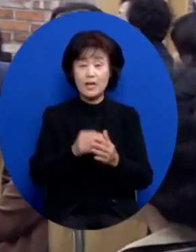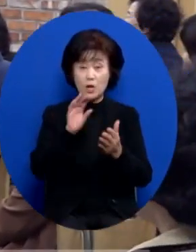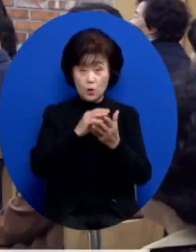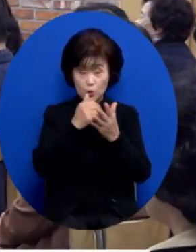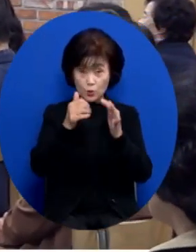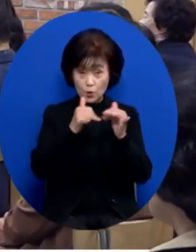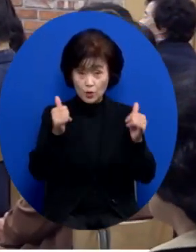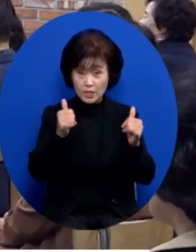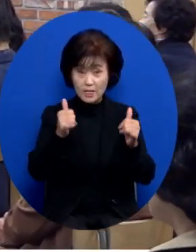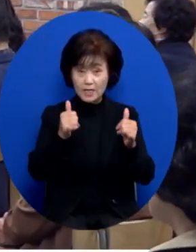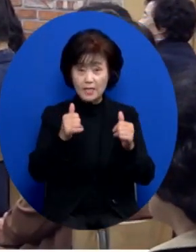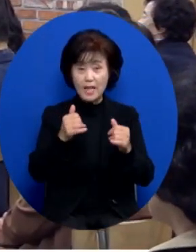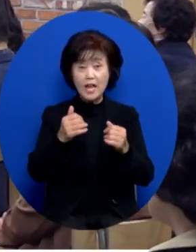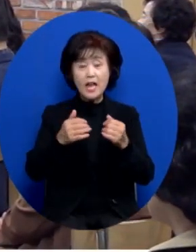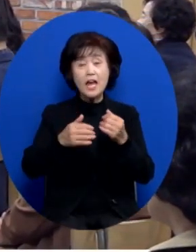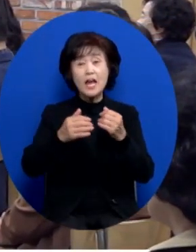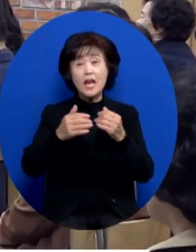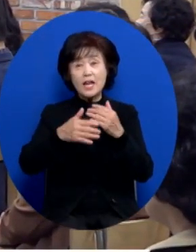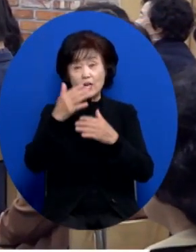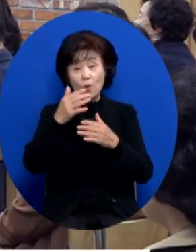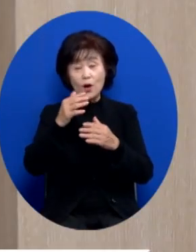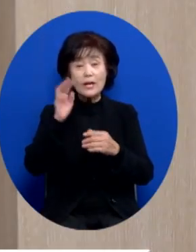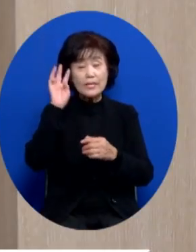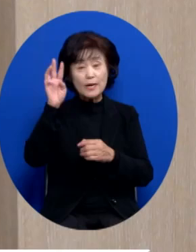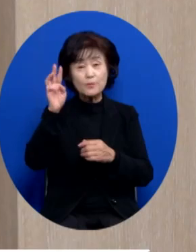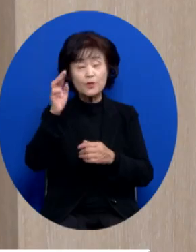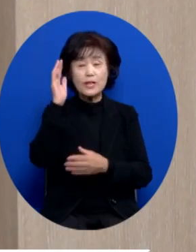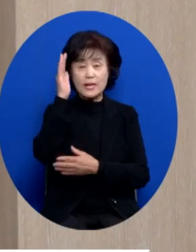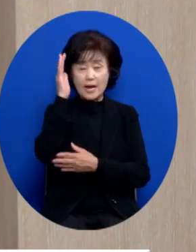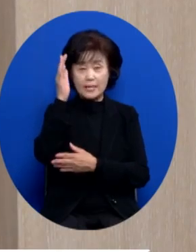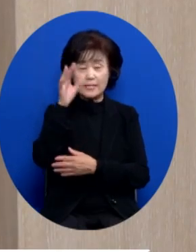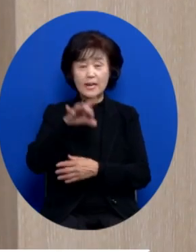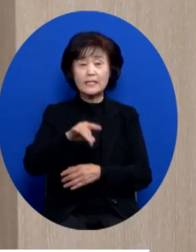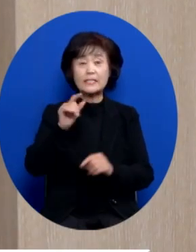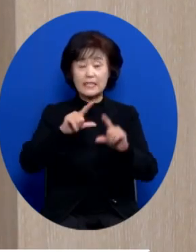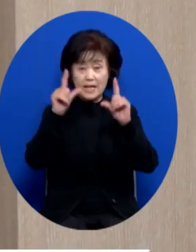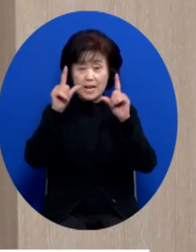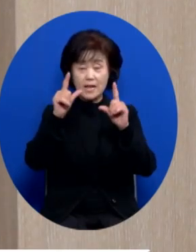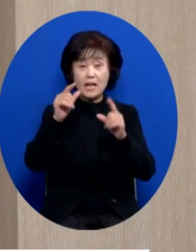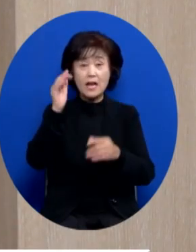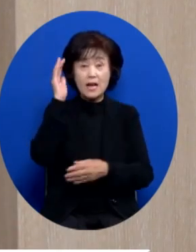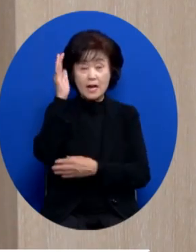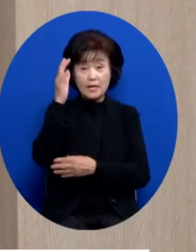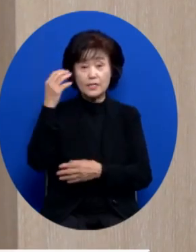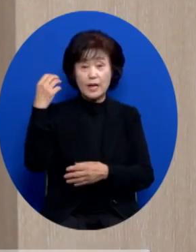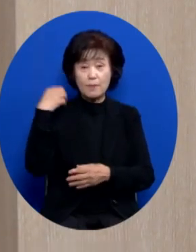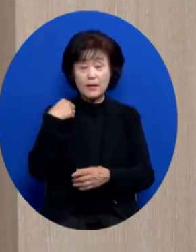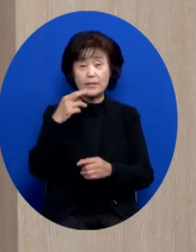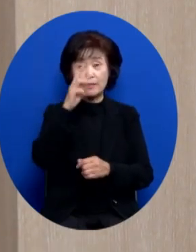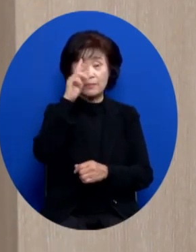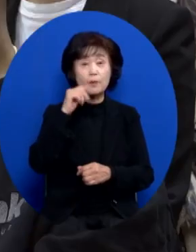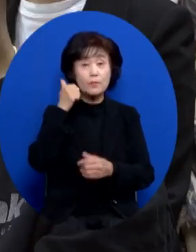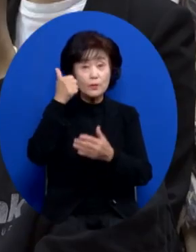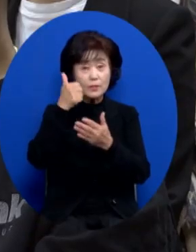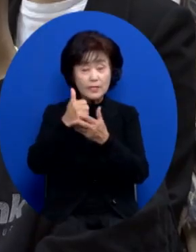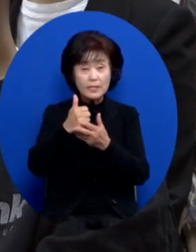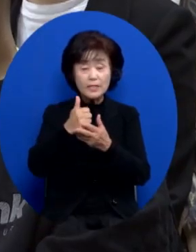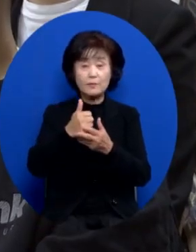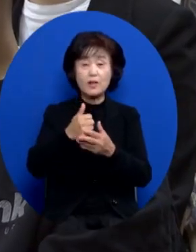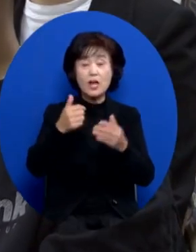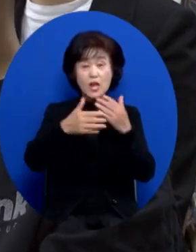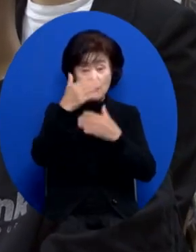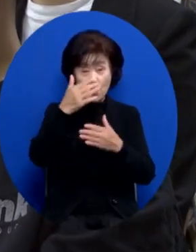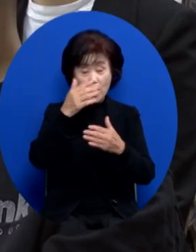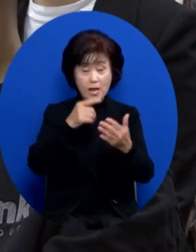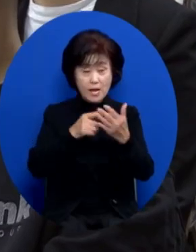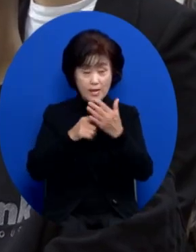그리스도인의 영화 일기란 주제로 3주간 열리는 강좌 첫날, 강사로 나선 청북교회 박재필 목사는 영화에 비친